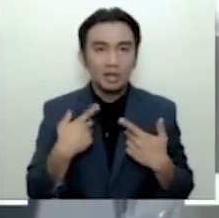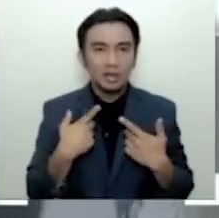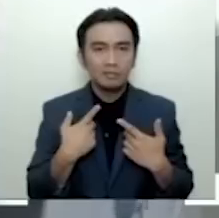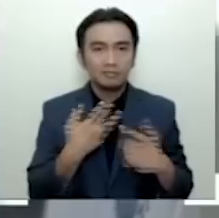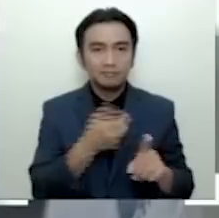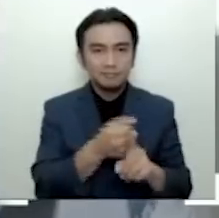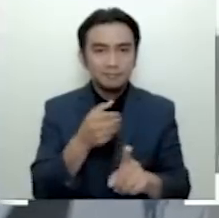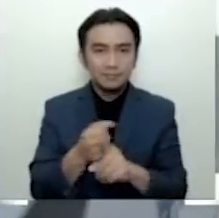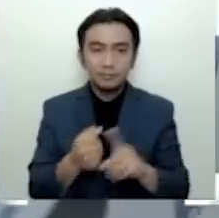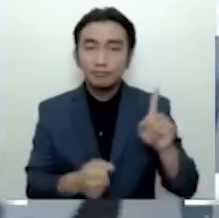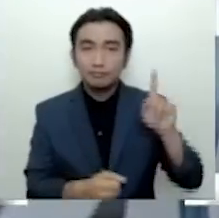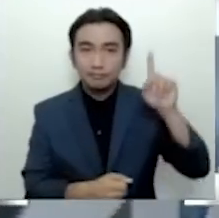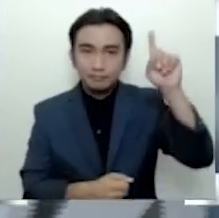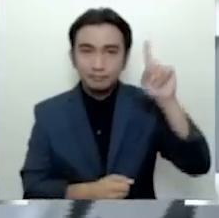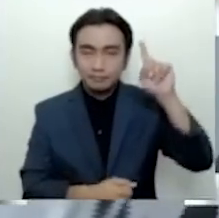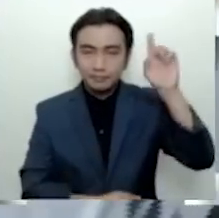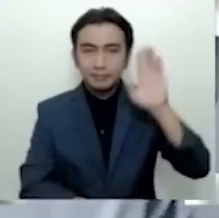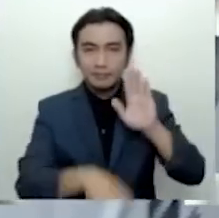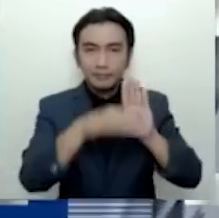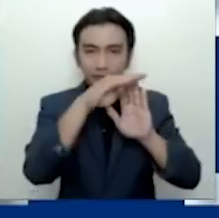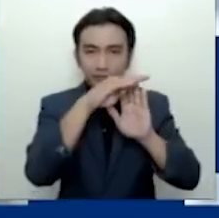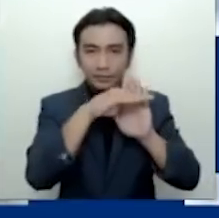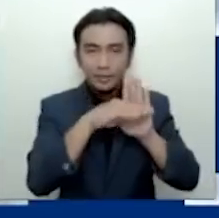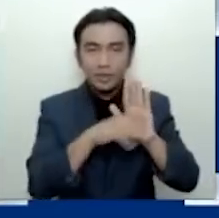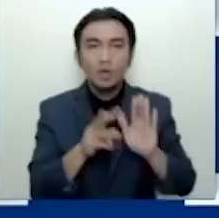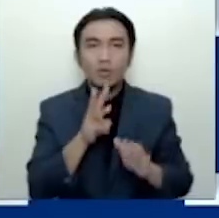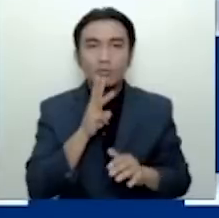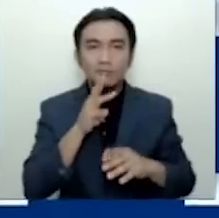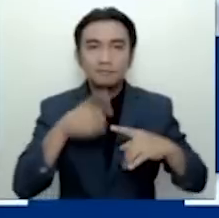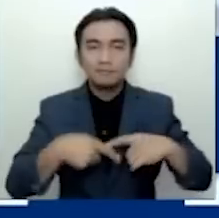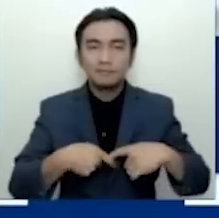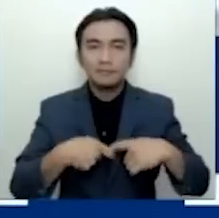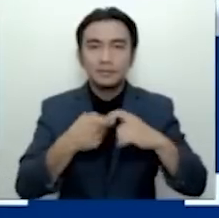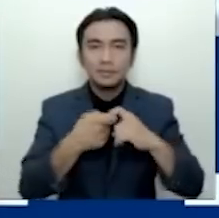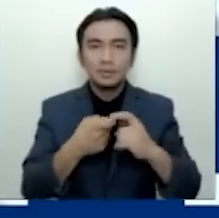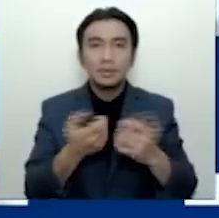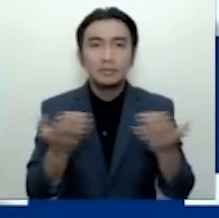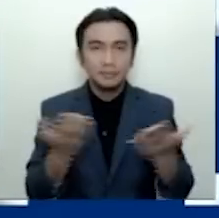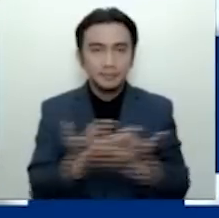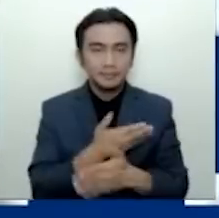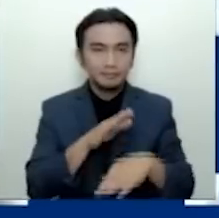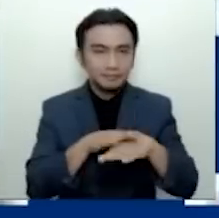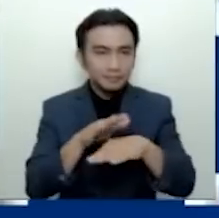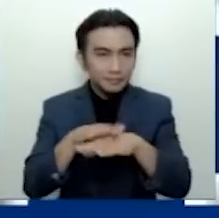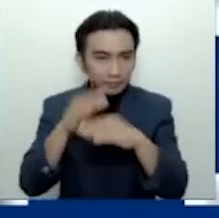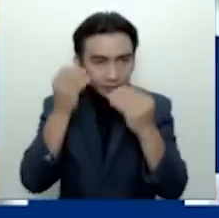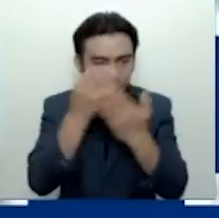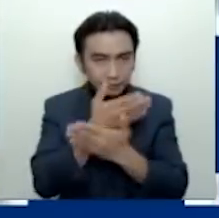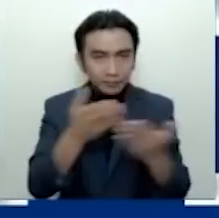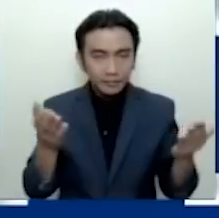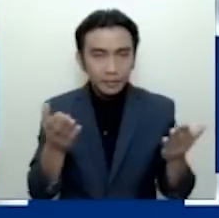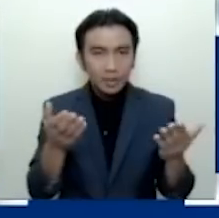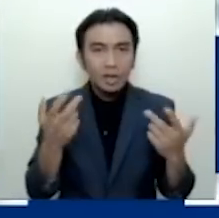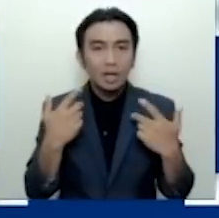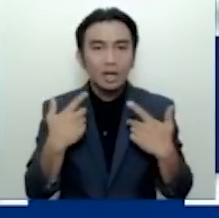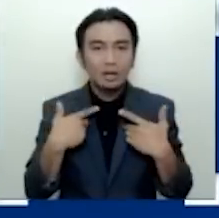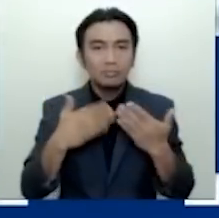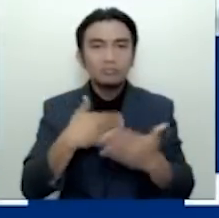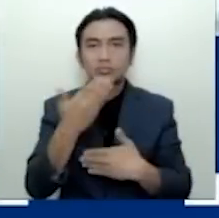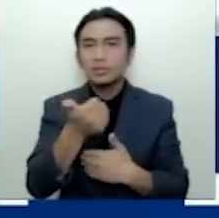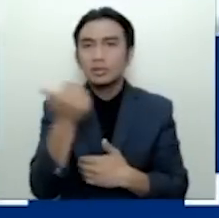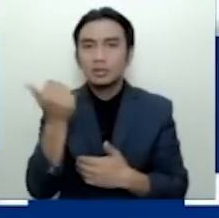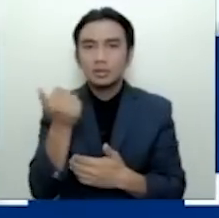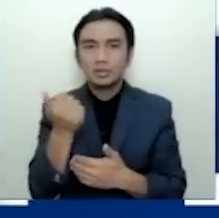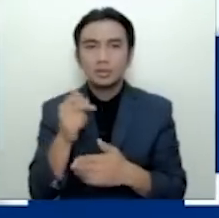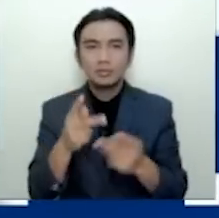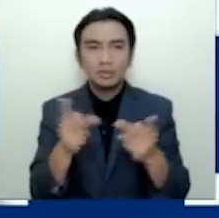na apektado ng arawang water interruption. Sa bagong abiso ng Maynilad, ang ilang lugar aabuti ng hanggang 19 na oras na